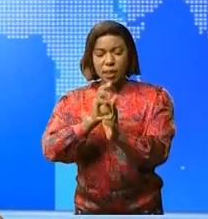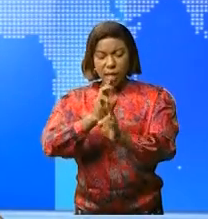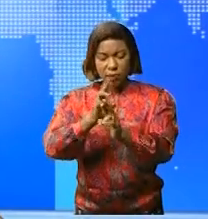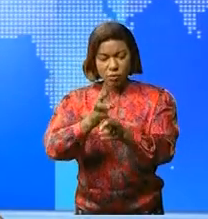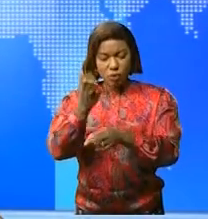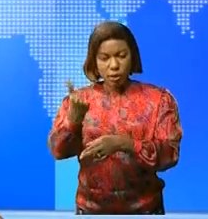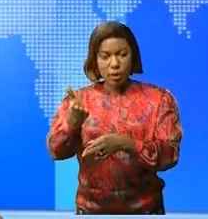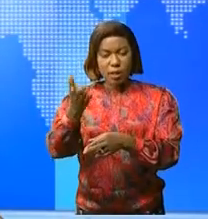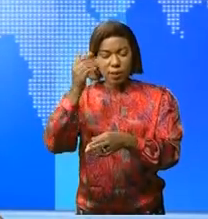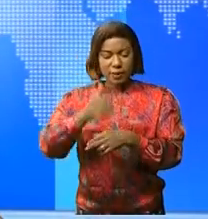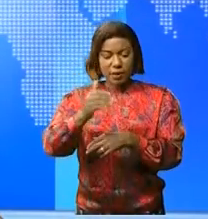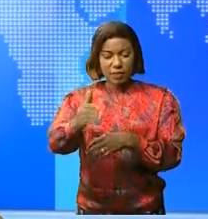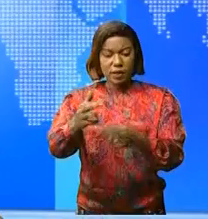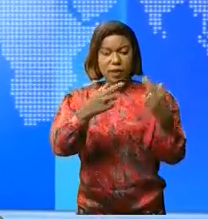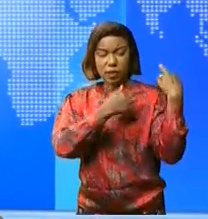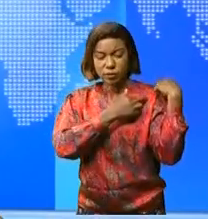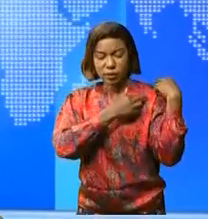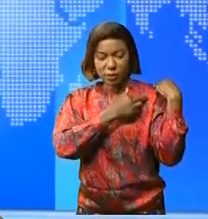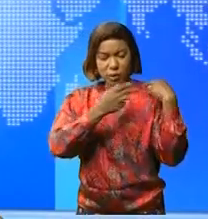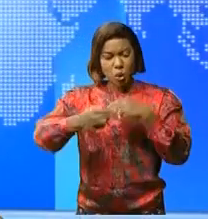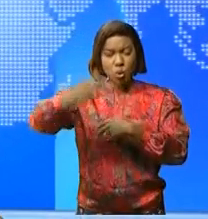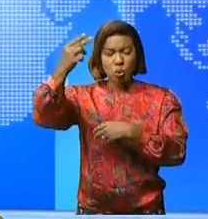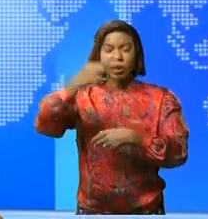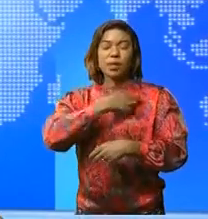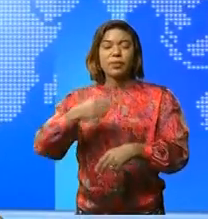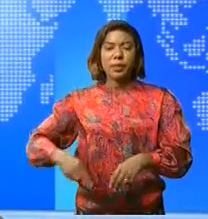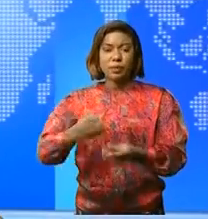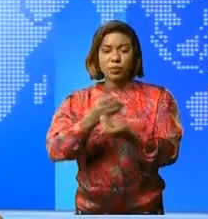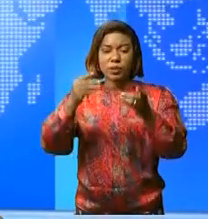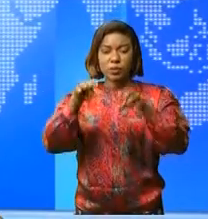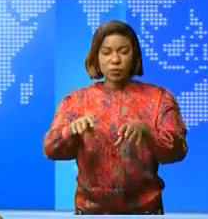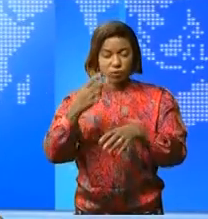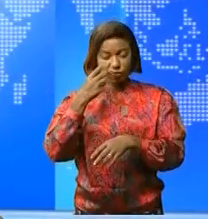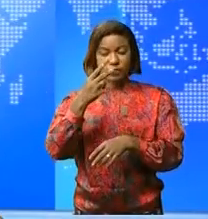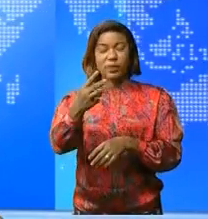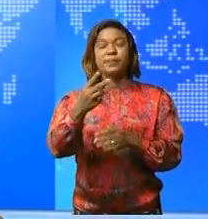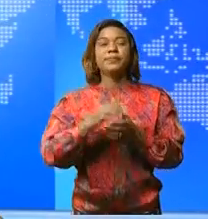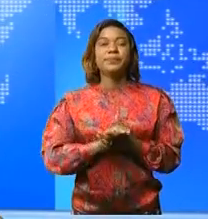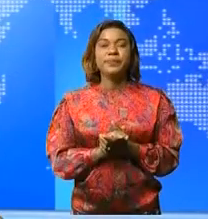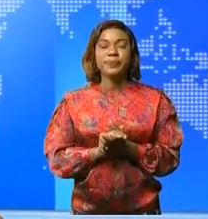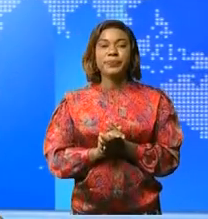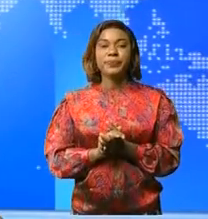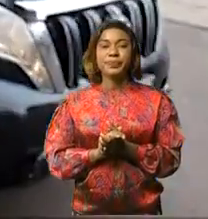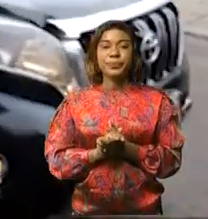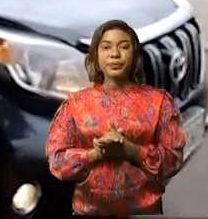2021 devant le responsable des institutions de la République démocratique du Congo. Rodé Pamta pour le reportage.